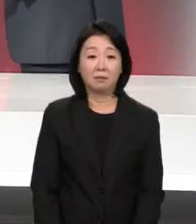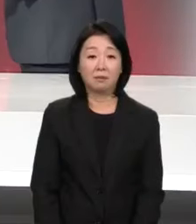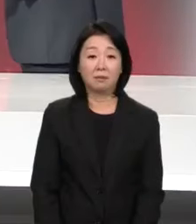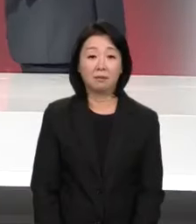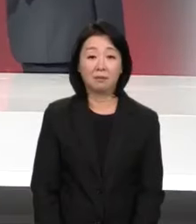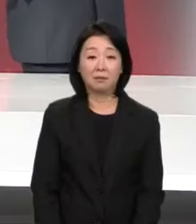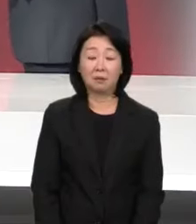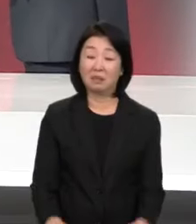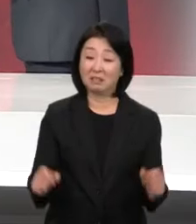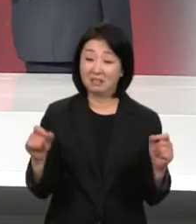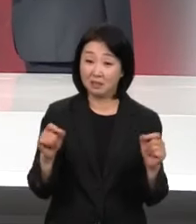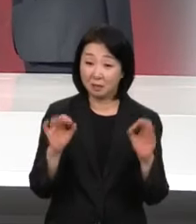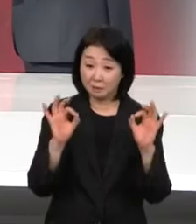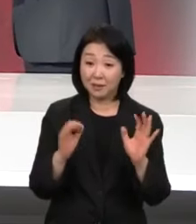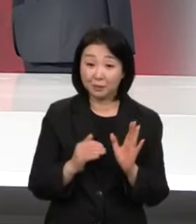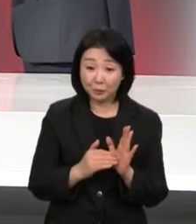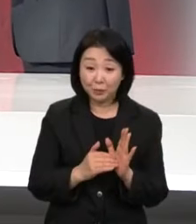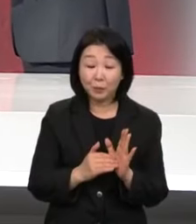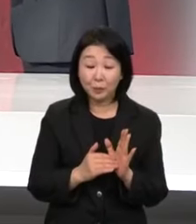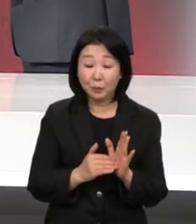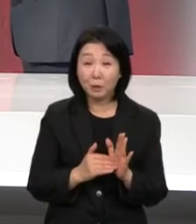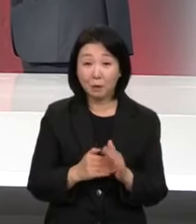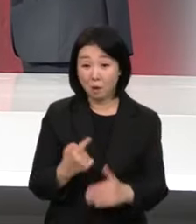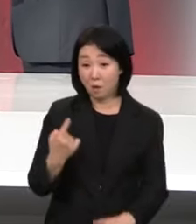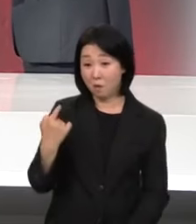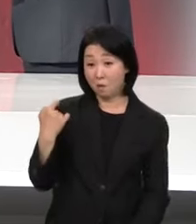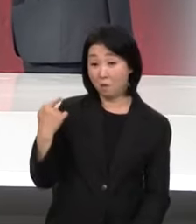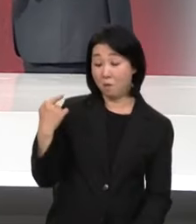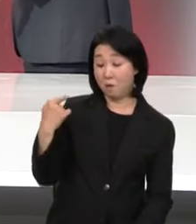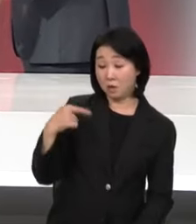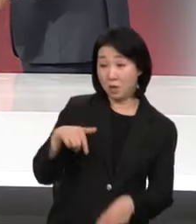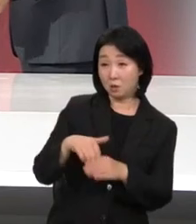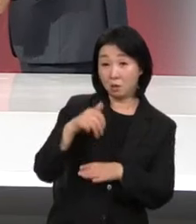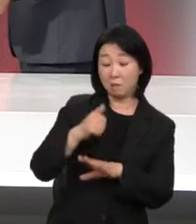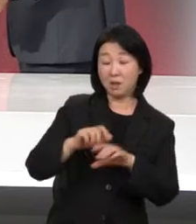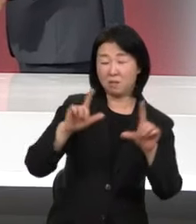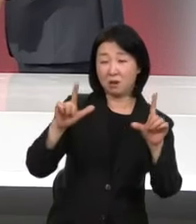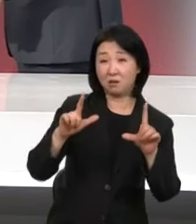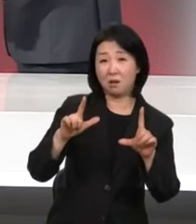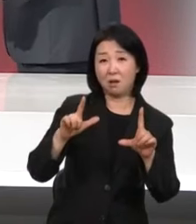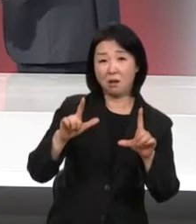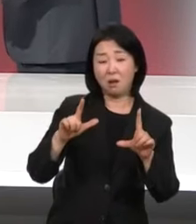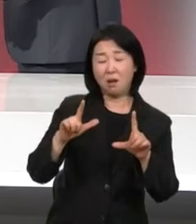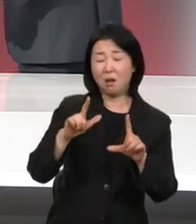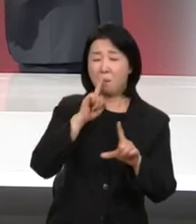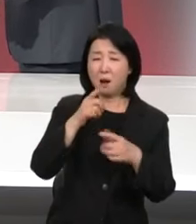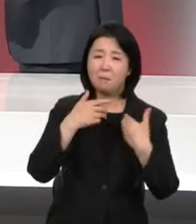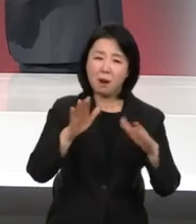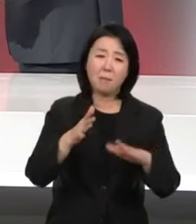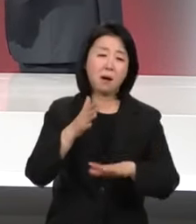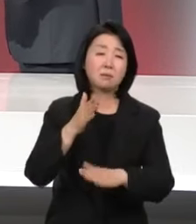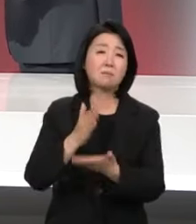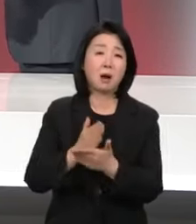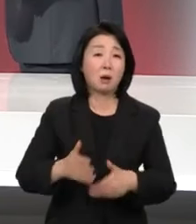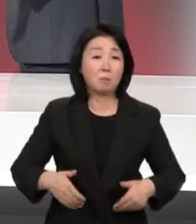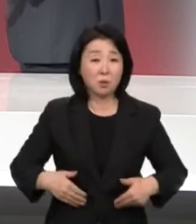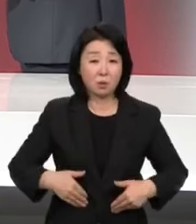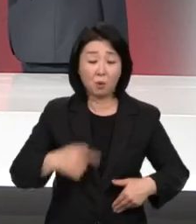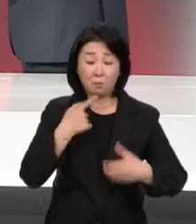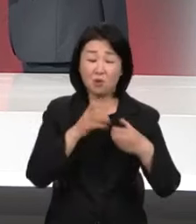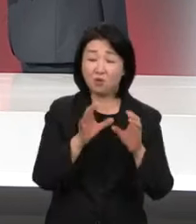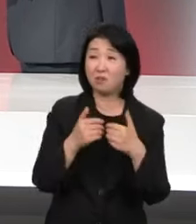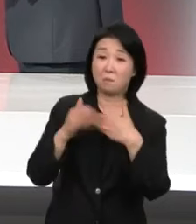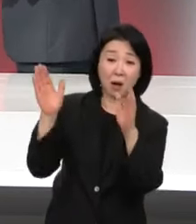네, 뭐 짧게 듣긴 했습니다만 저희가 어제도 선거 막판에 하지 말아야 될 걸로 막말 꼽았었잖아요. 민주당에서 반발을